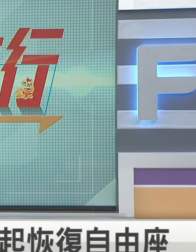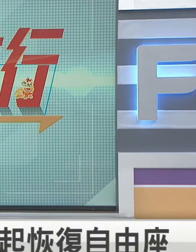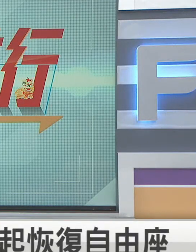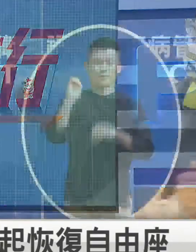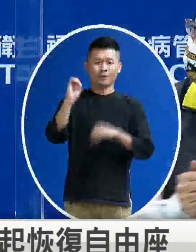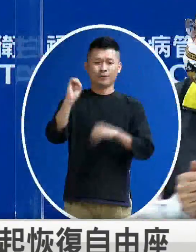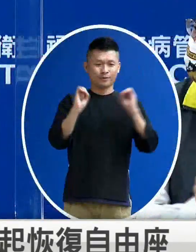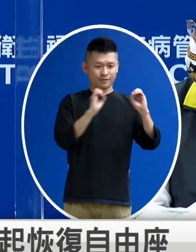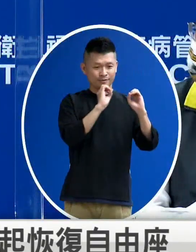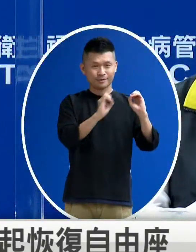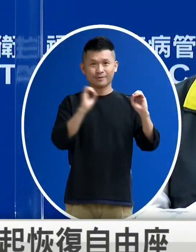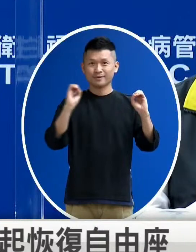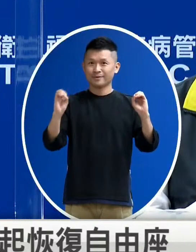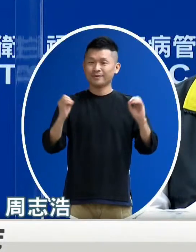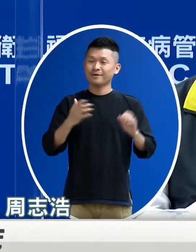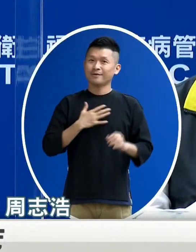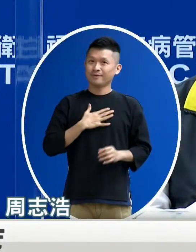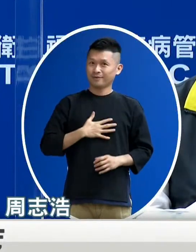报道。